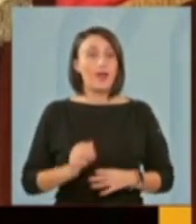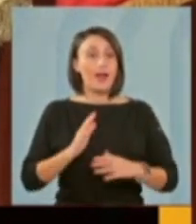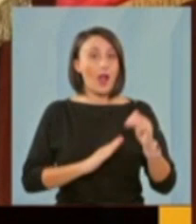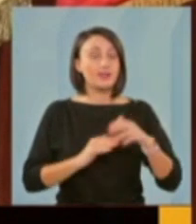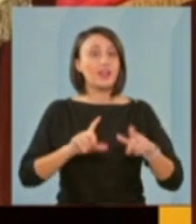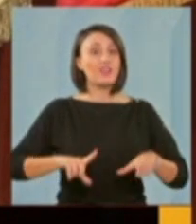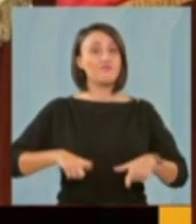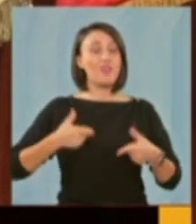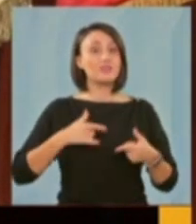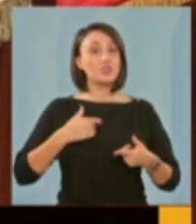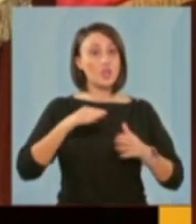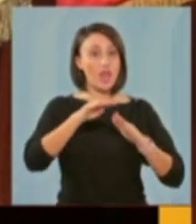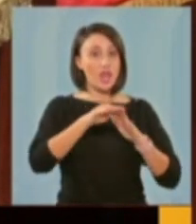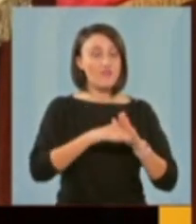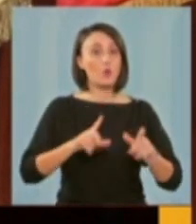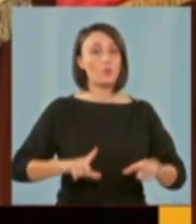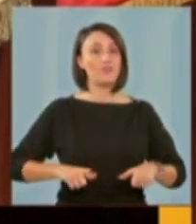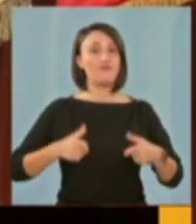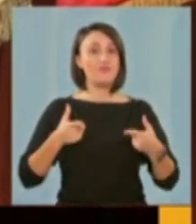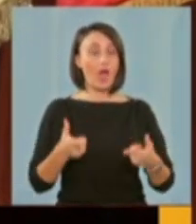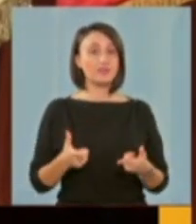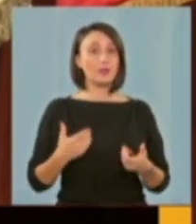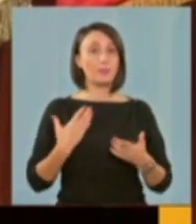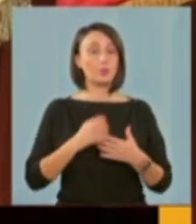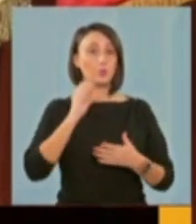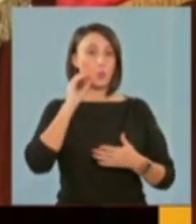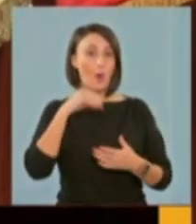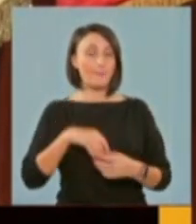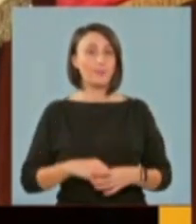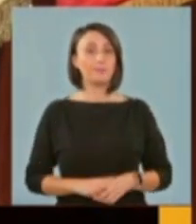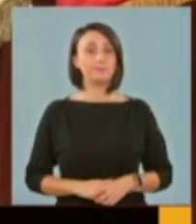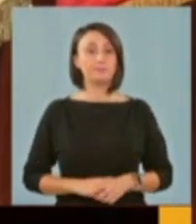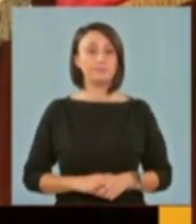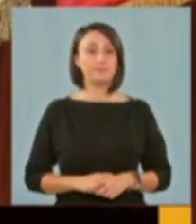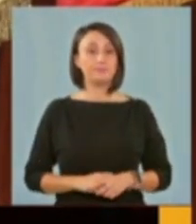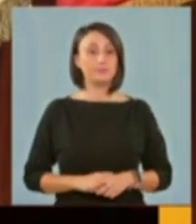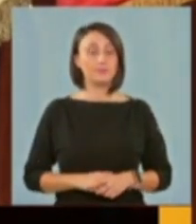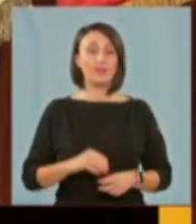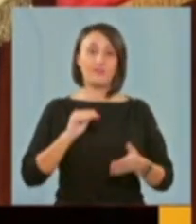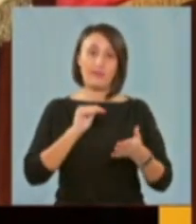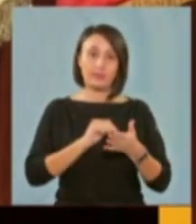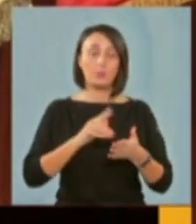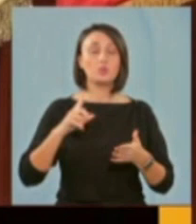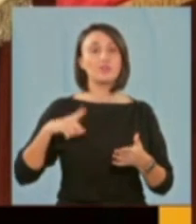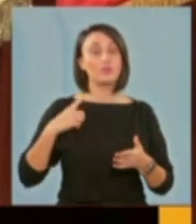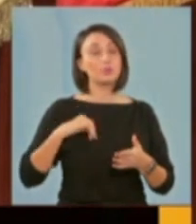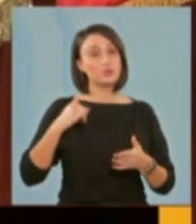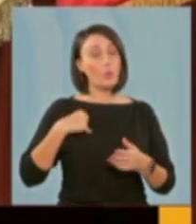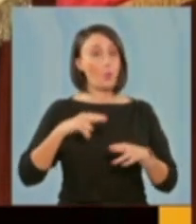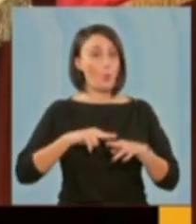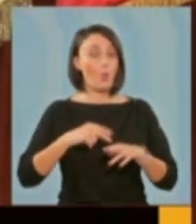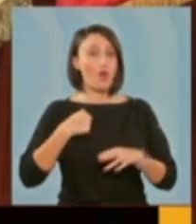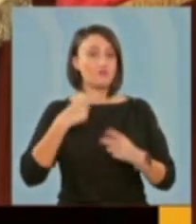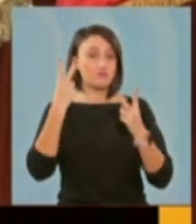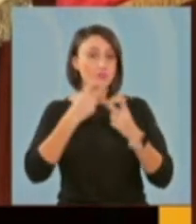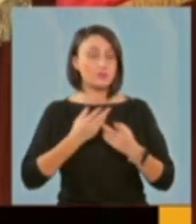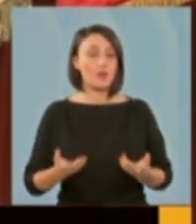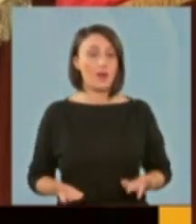calitatea vieții și nivelul de viață al oamenilor. Va trebui să fiu și eu așa înțeleg